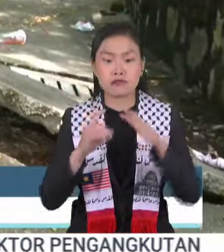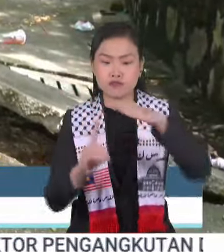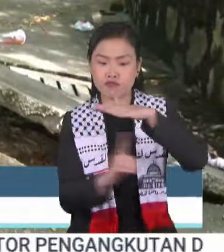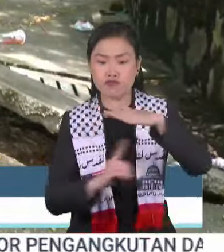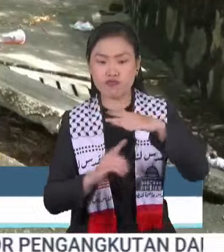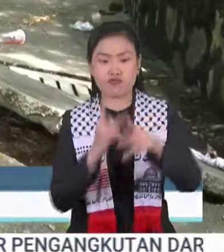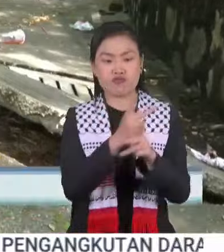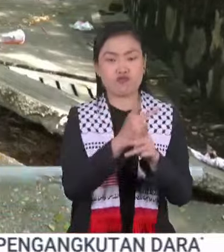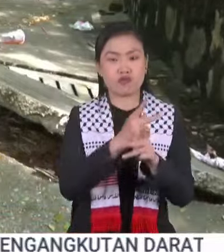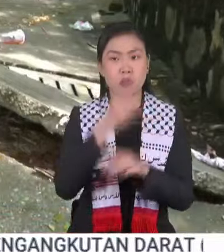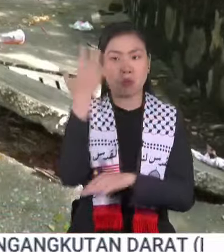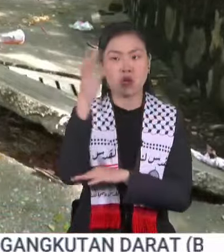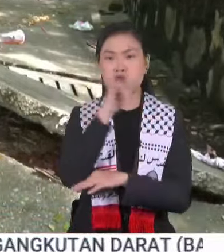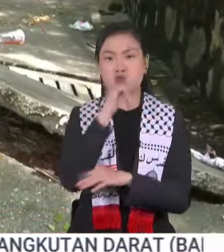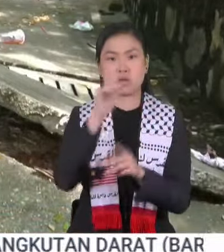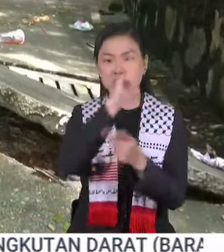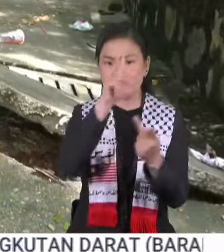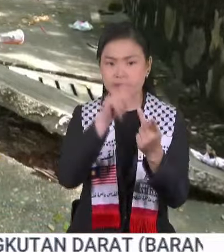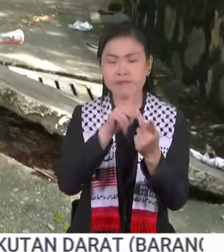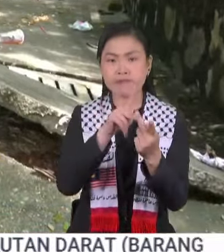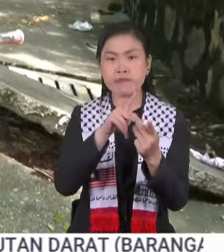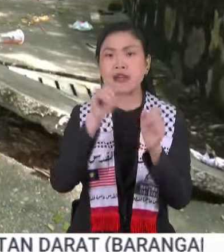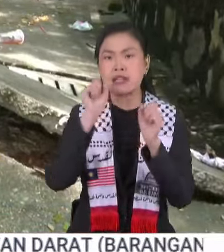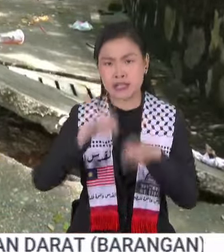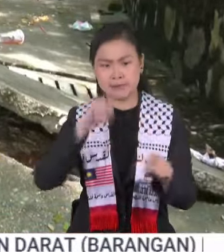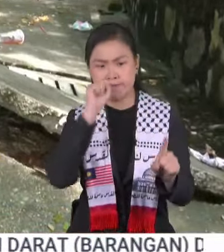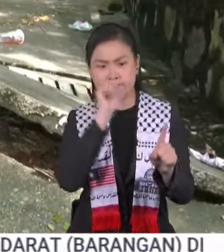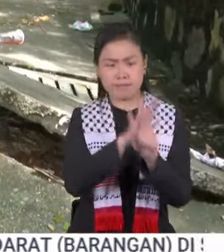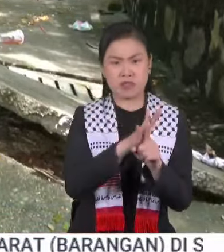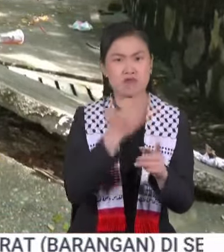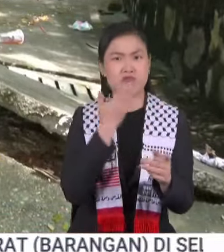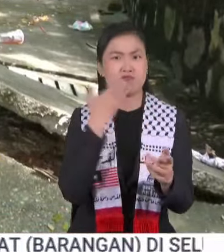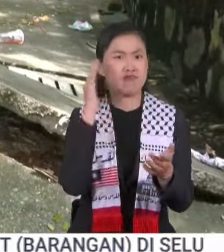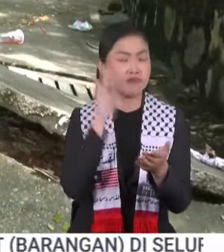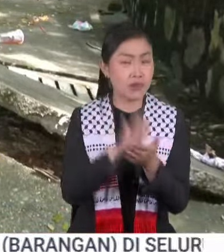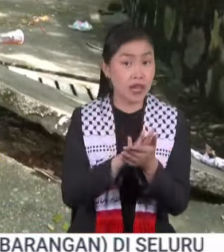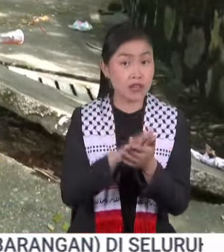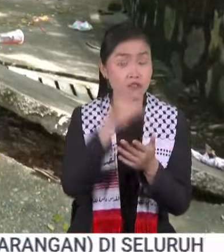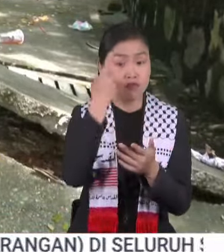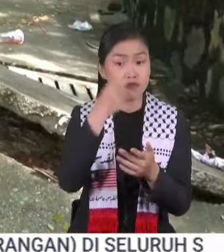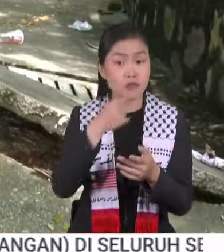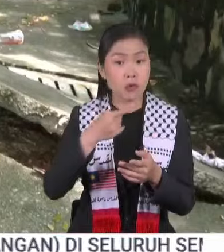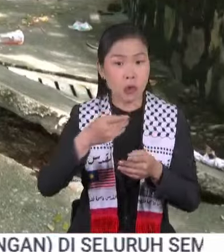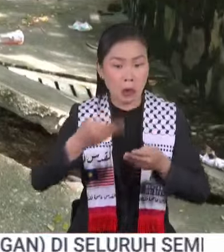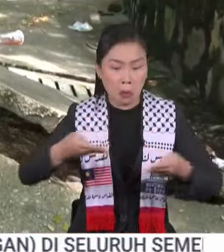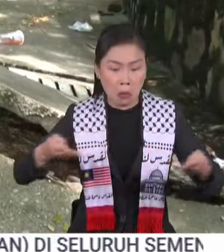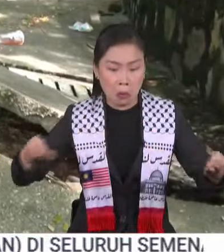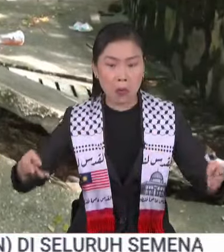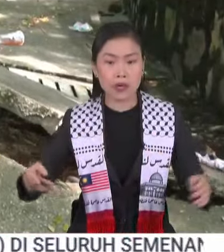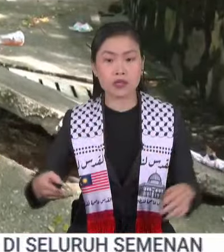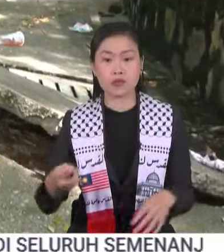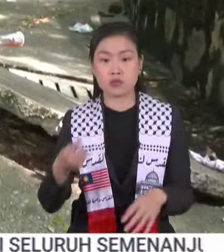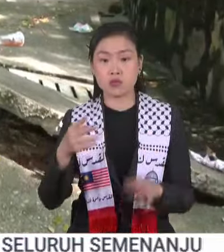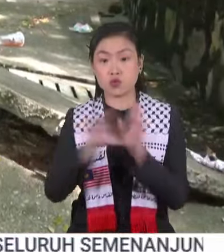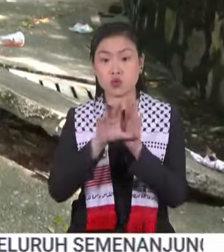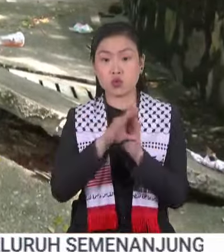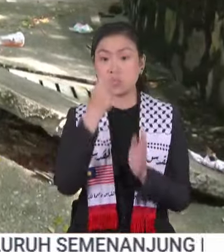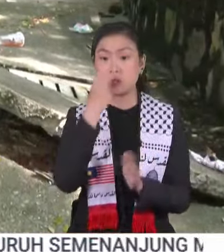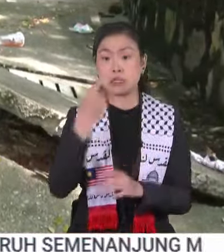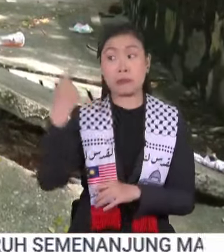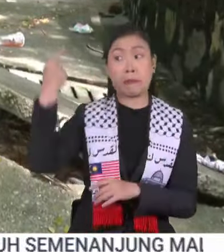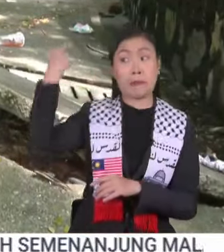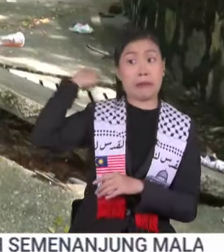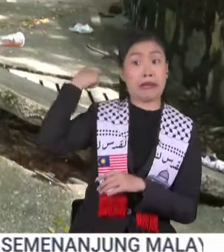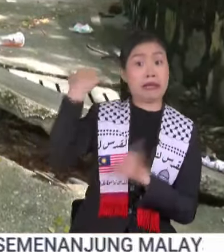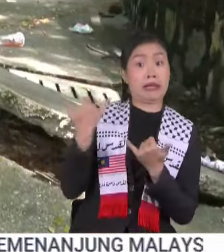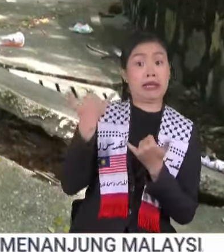penjagaan pokok tidak sempurna, ia juga boleh membawa impak buruk kepada harta benda. Sebagai contoh, seperti mana anda dapat lihat di belakang saya ketika